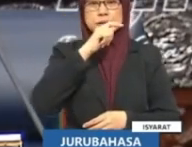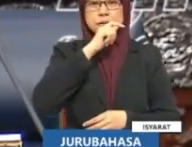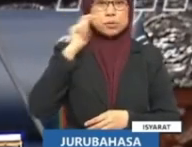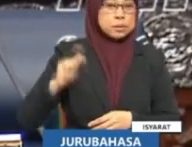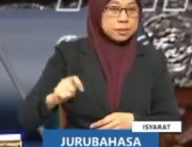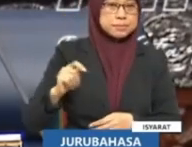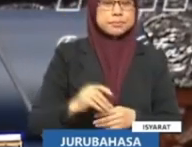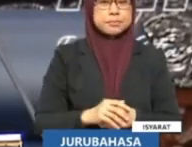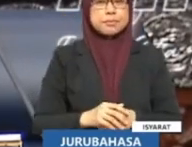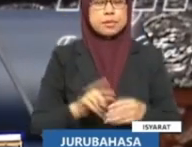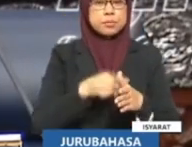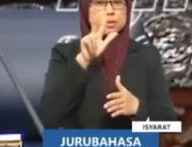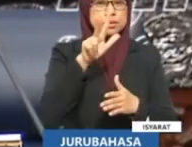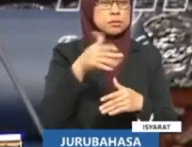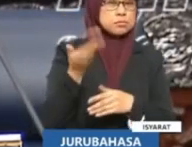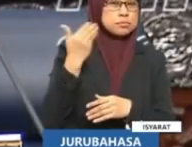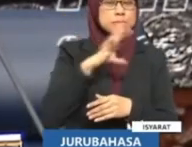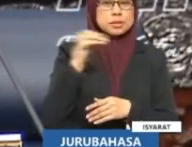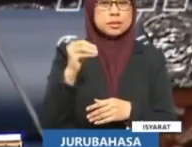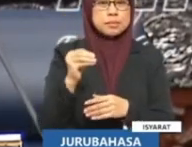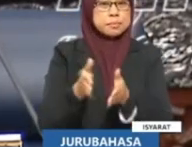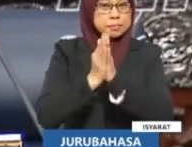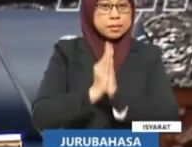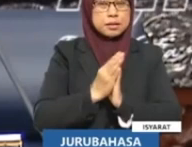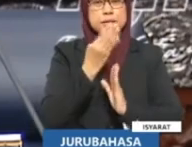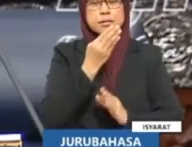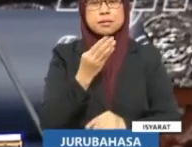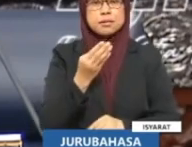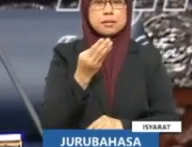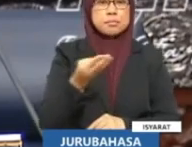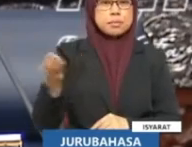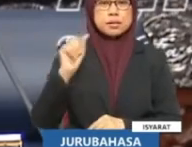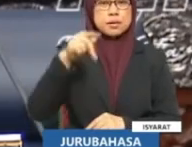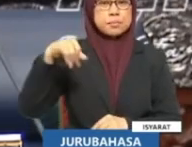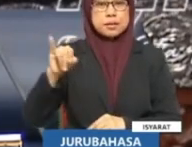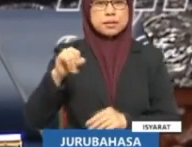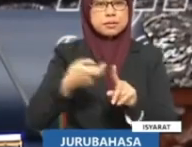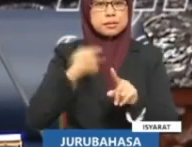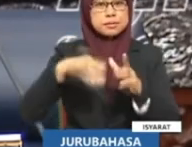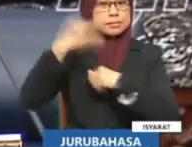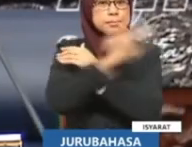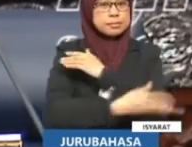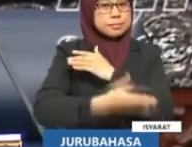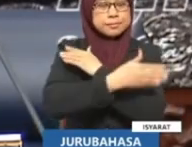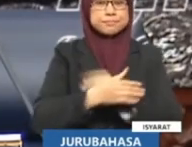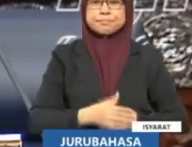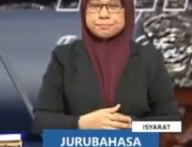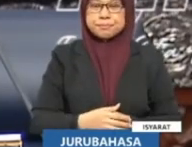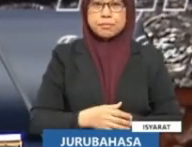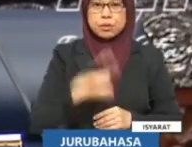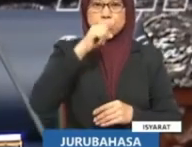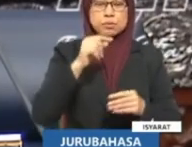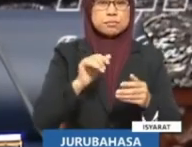2022 dan permintaan bahan api arang batu yang tinggi daripada negara-negara luar bagi mengatasi